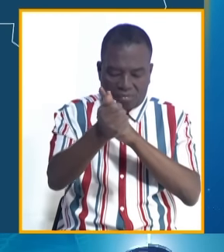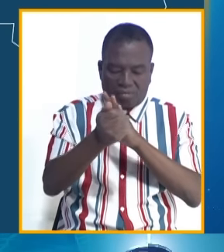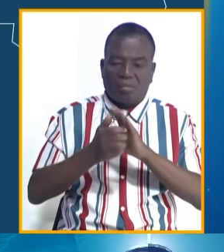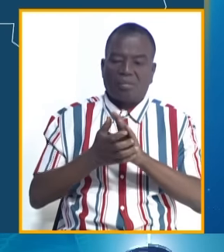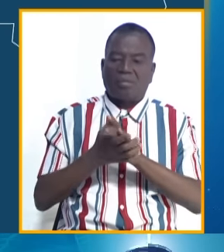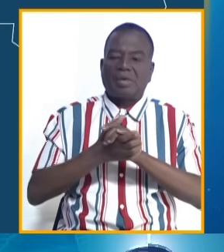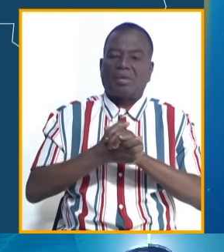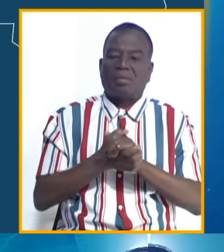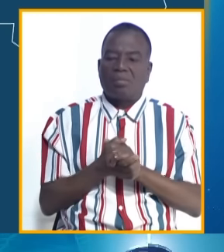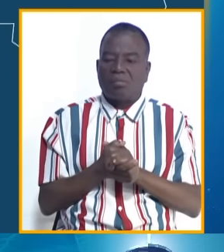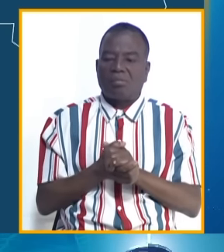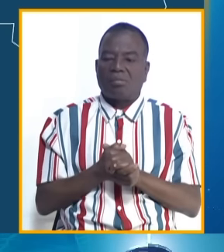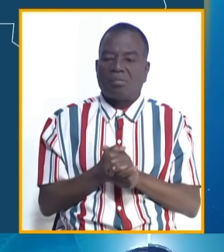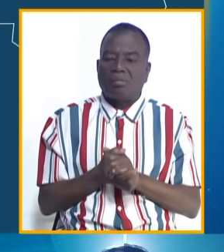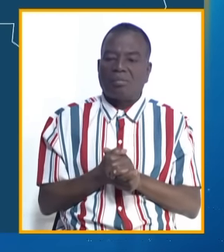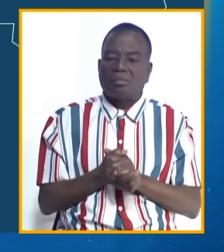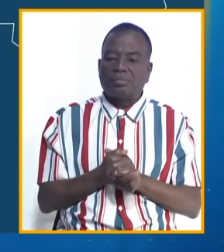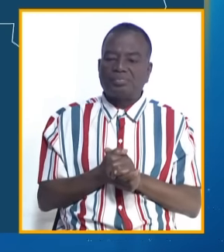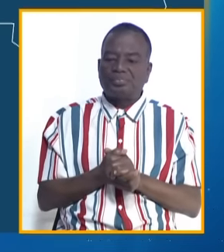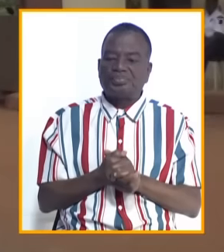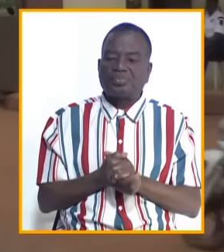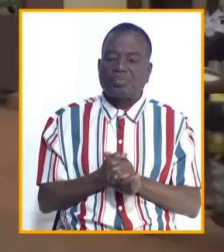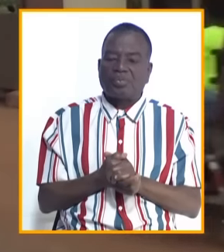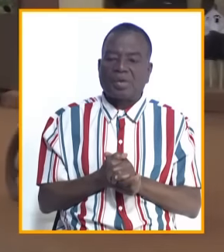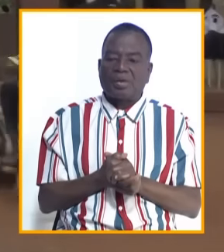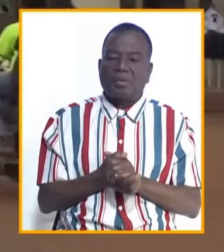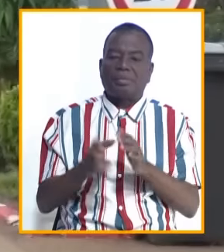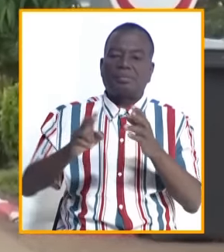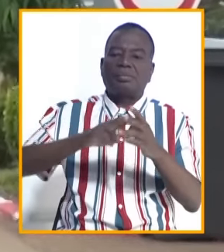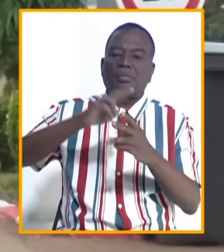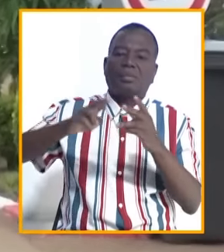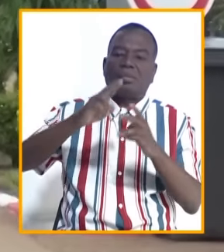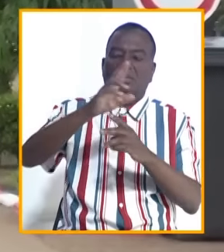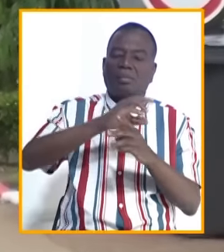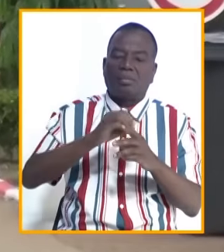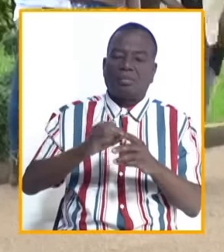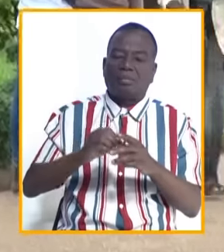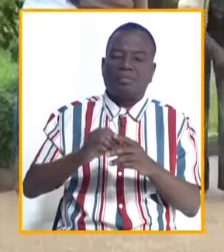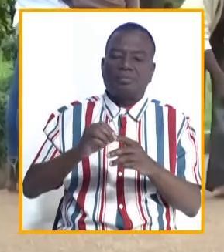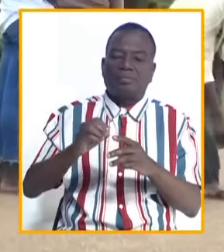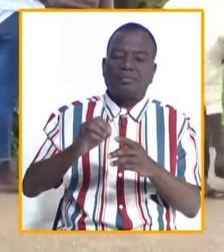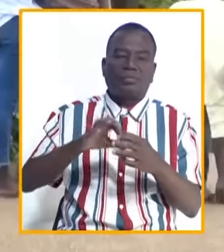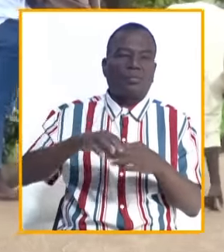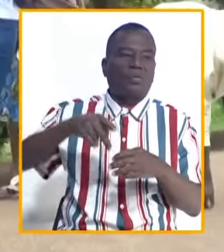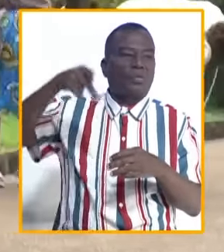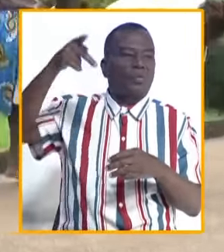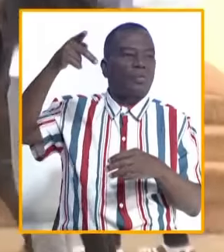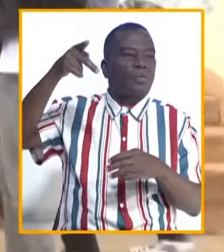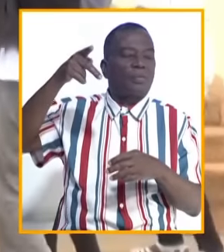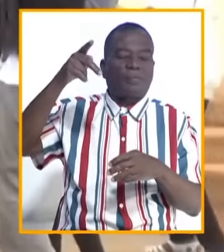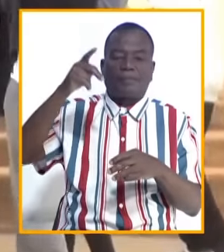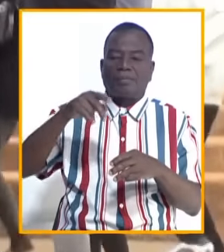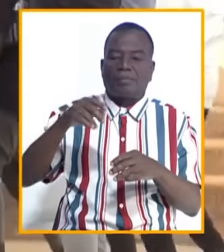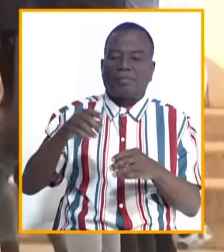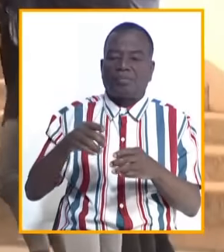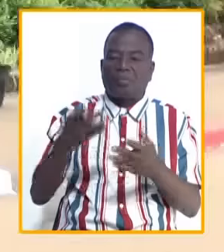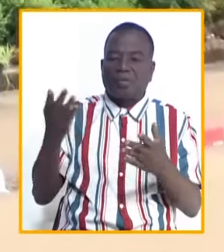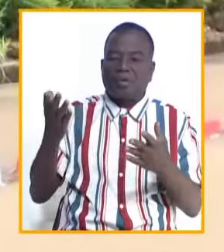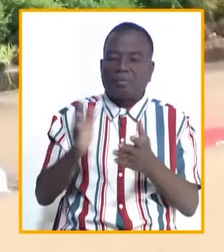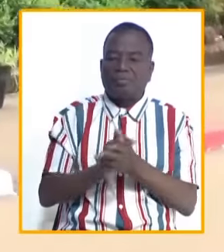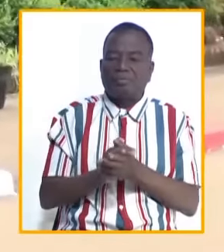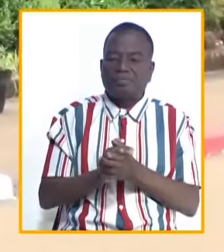chez Jean-Marc Djadji, reportage. Université Pélifro Gonkoulibaly de Korogo, le temple du savoir, est